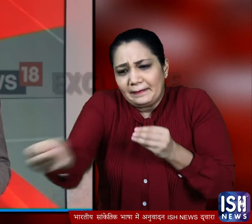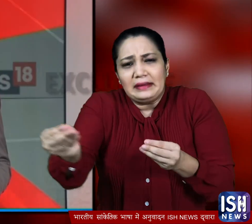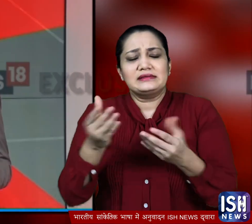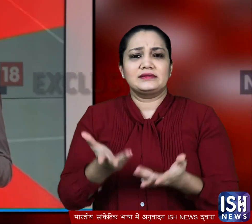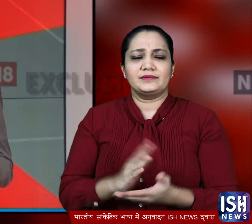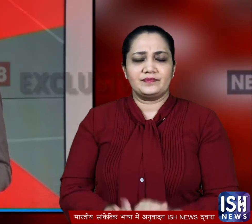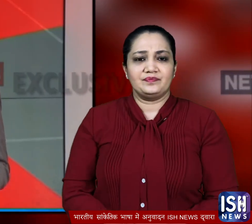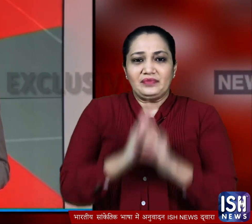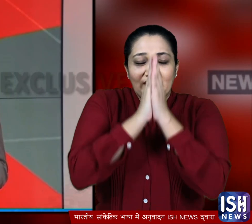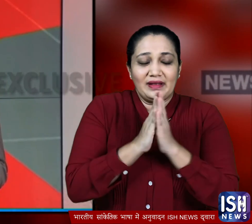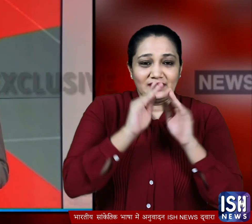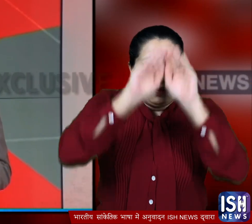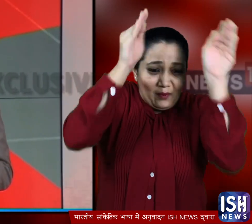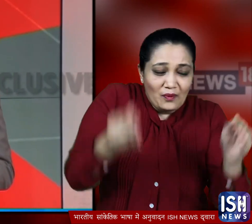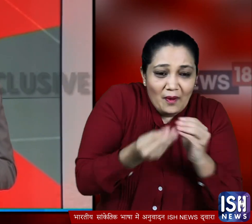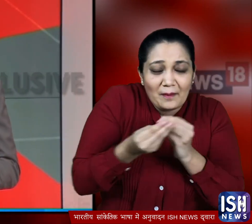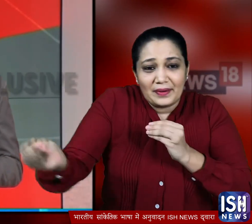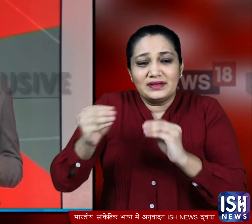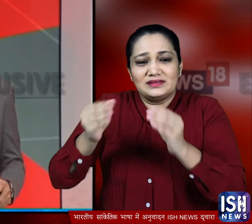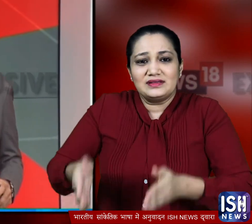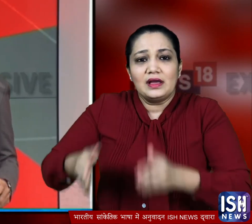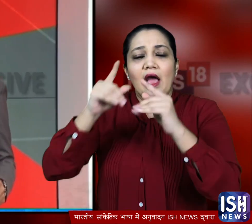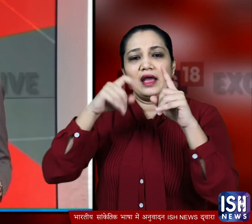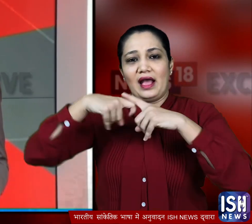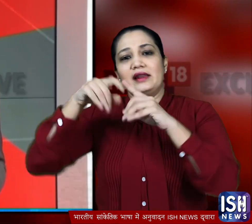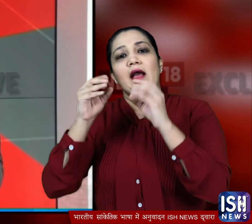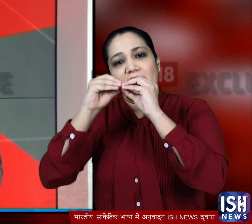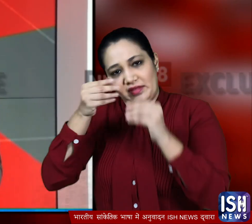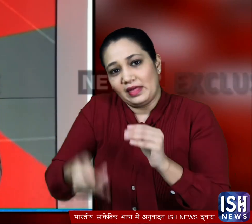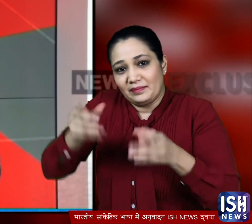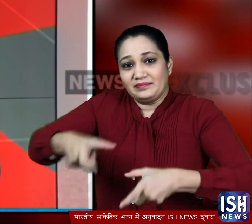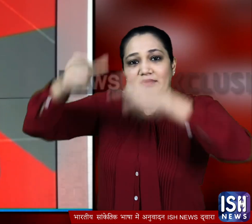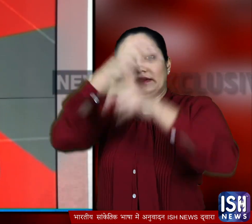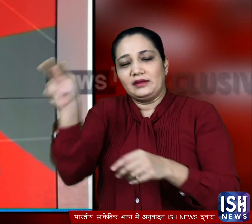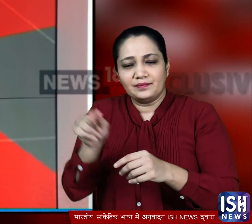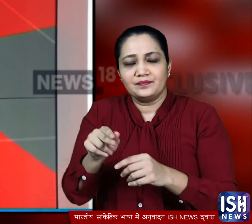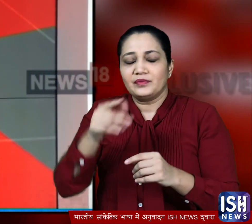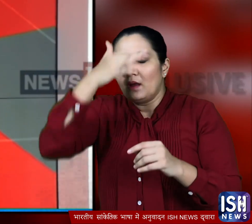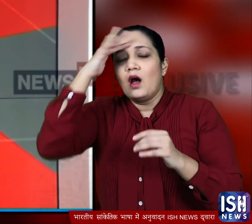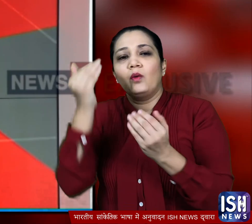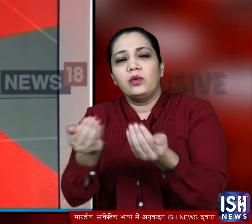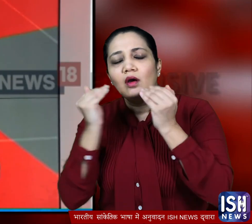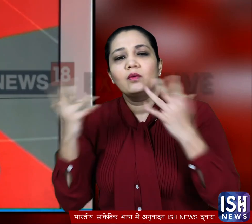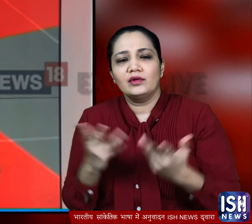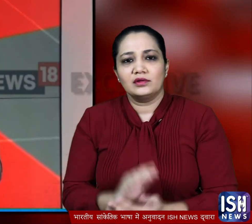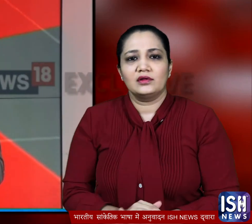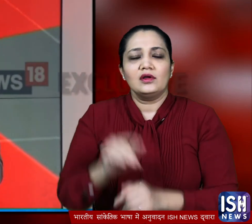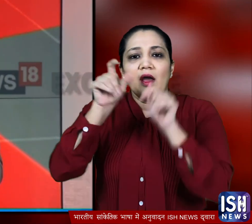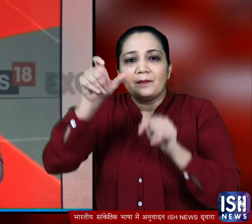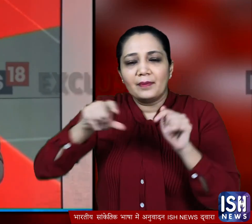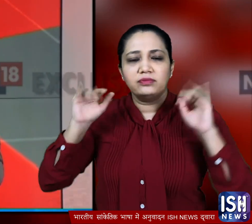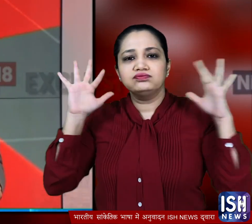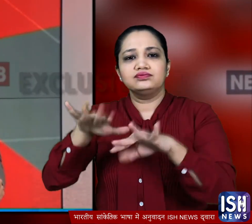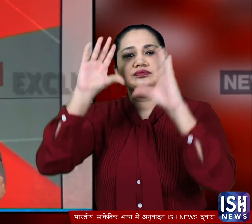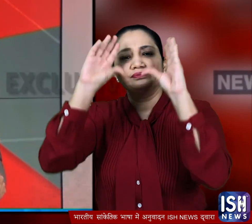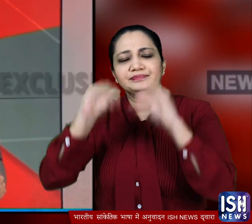सौबात की एक बात है कि वैष्णो देवी की गुफा के पास कालिका भवन है, जहां यह आग लगी। हालांकि राहत की बात इतनी रही कि तब वहां श्रद्धालुओं